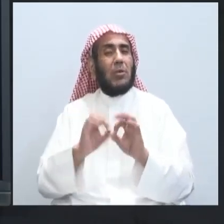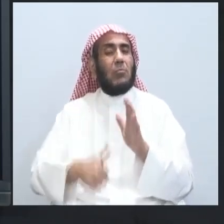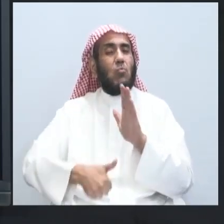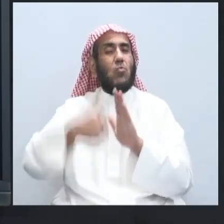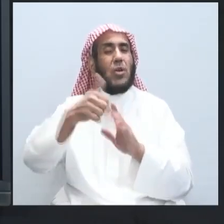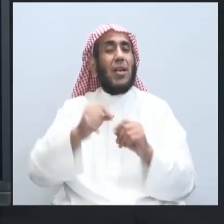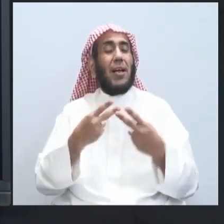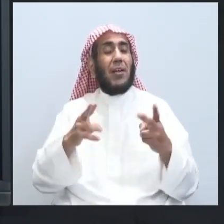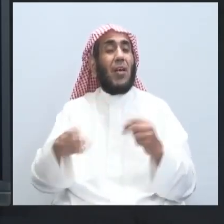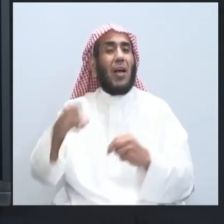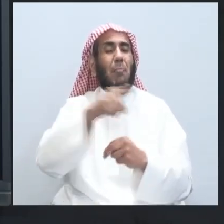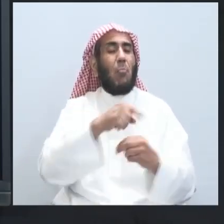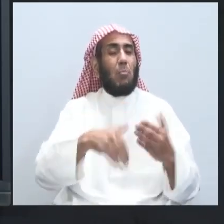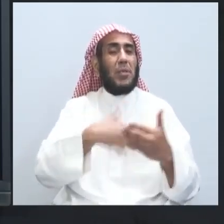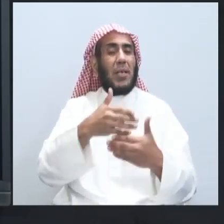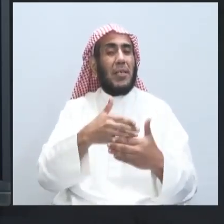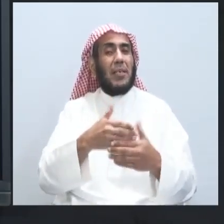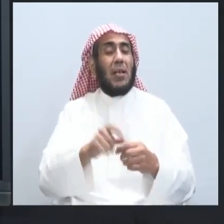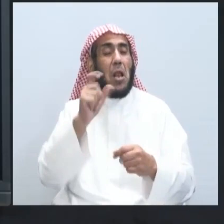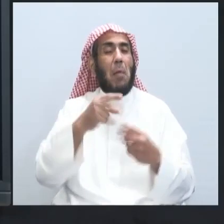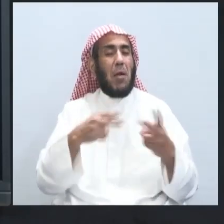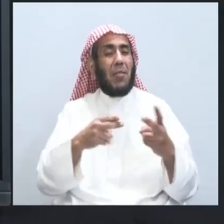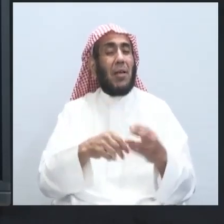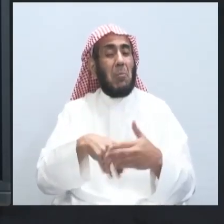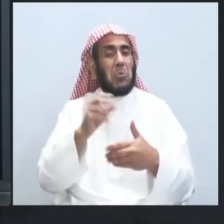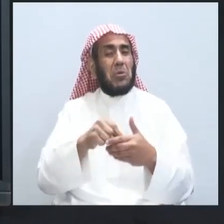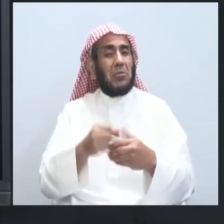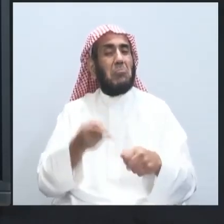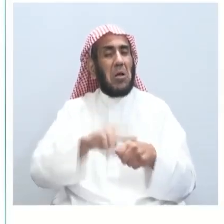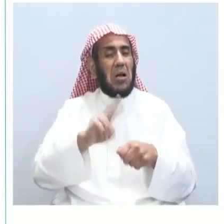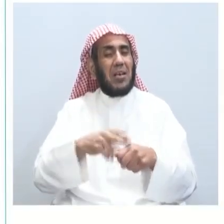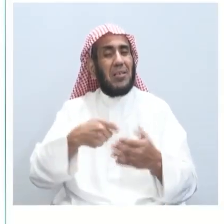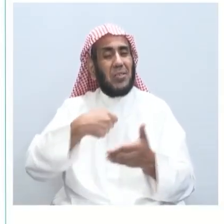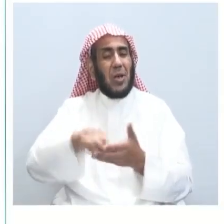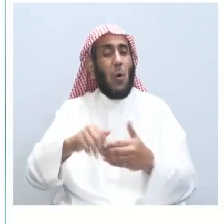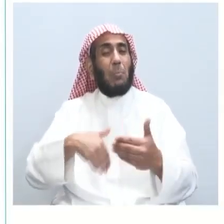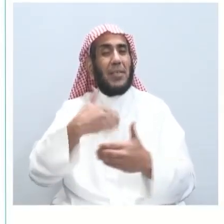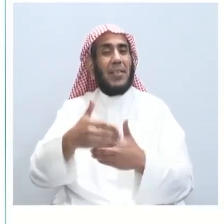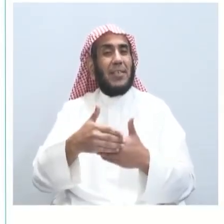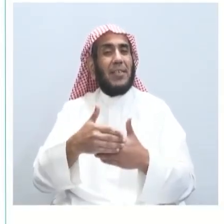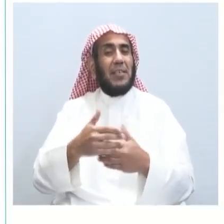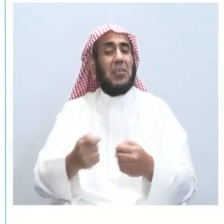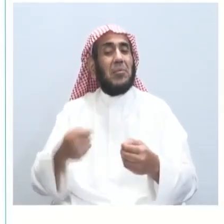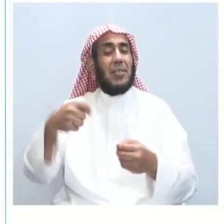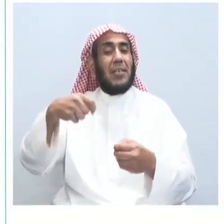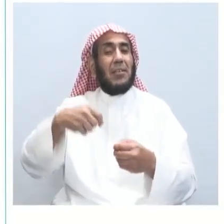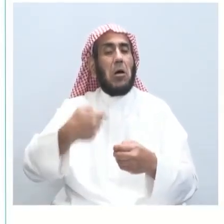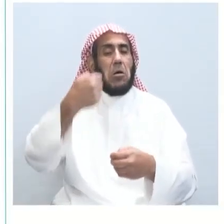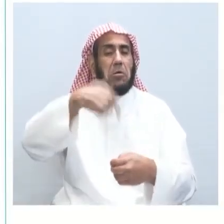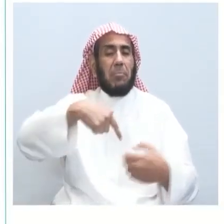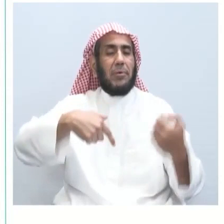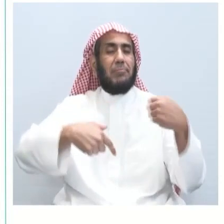ارضائهم وبالتاكيد العميل رضي عن المنتج تكرر الشراء وبالتالي ت داد